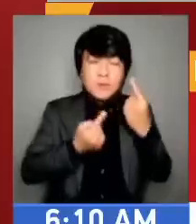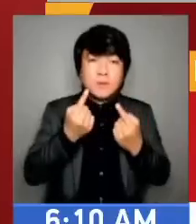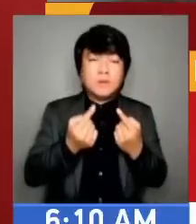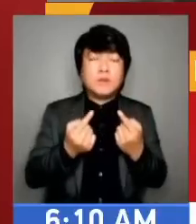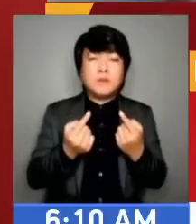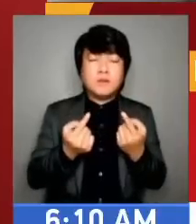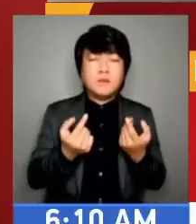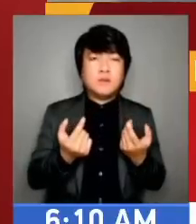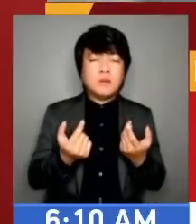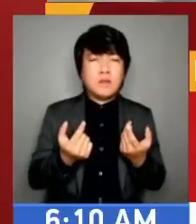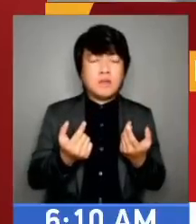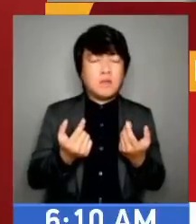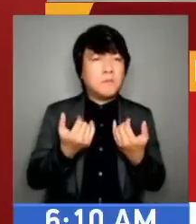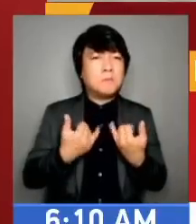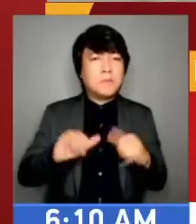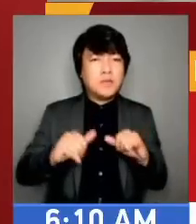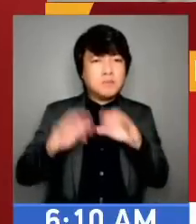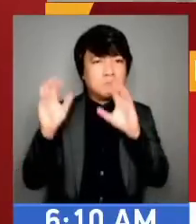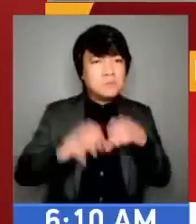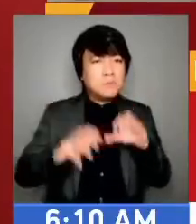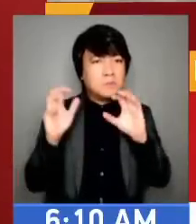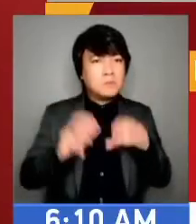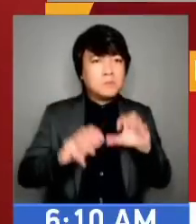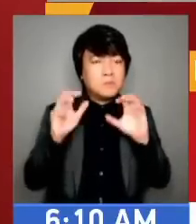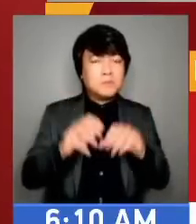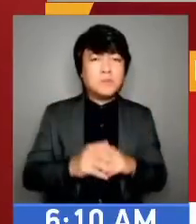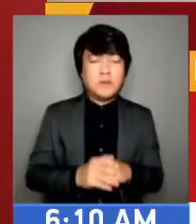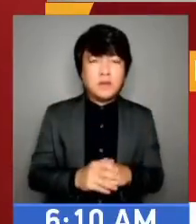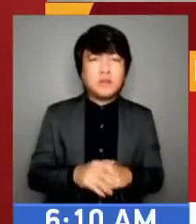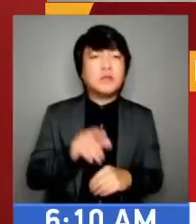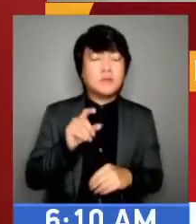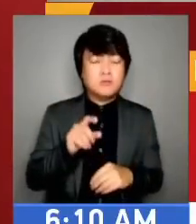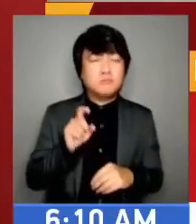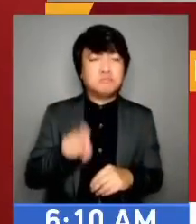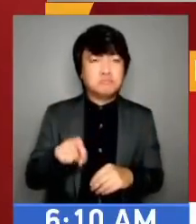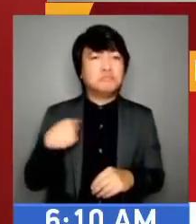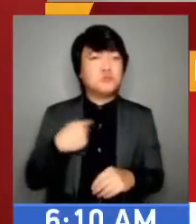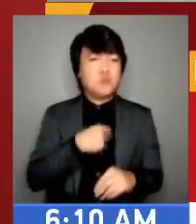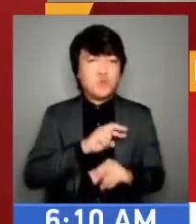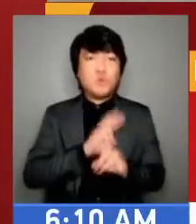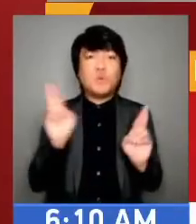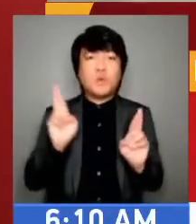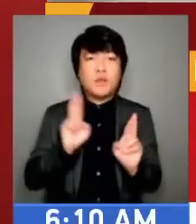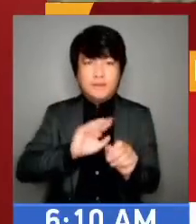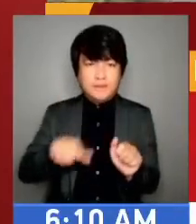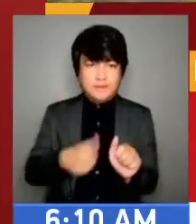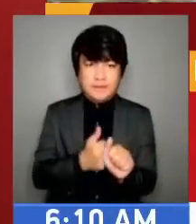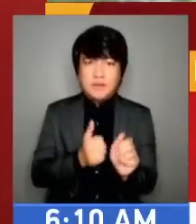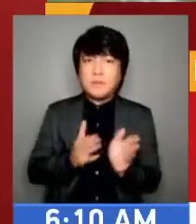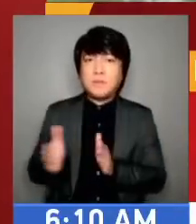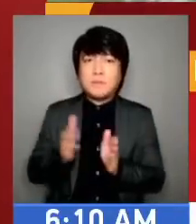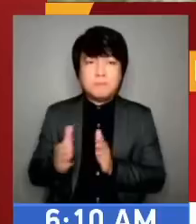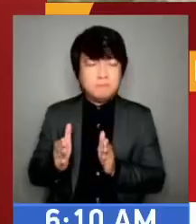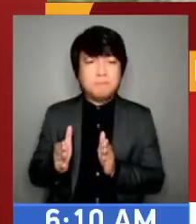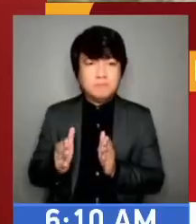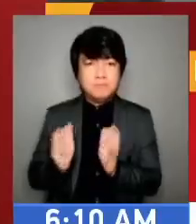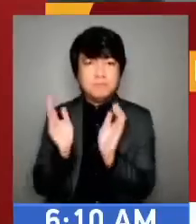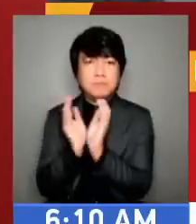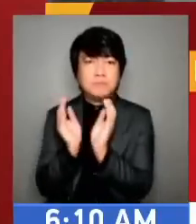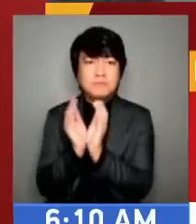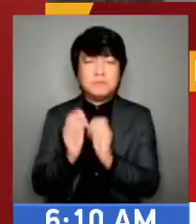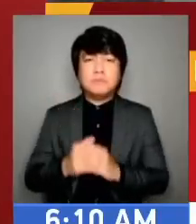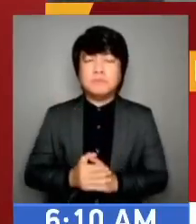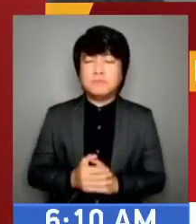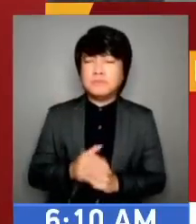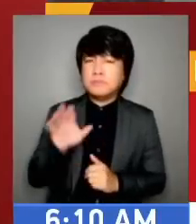panahon. So, yung pagiging ready, yun pa rin po yung pinaghahandaan ng inyo pong DSWD. Asa, kumusta yung pamimigay ng mga non-food